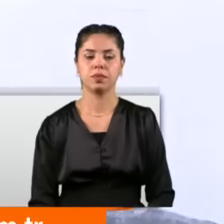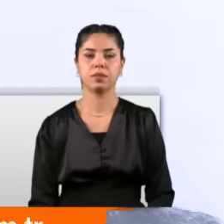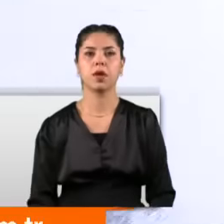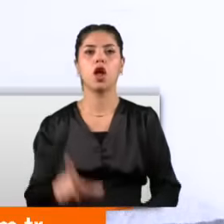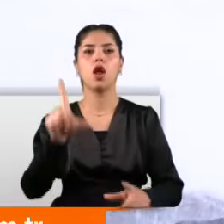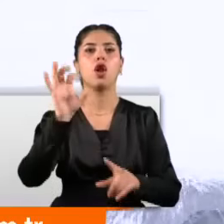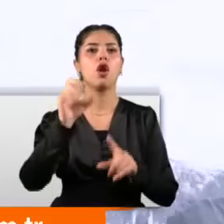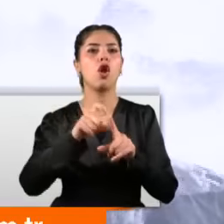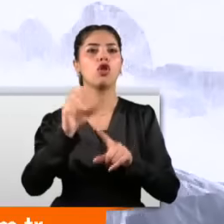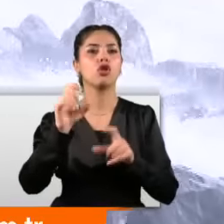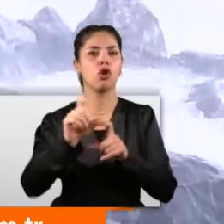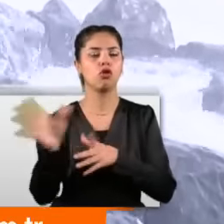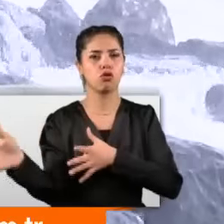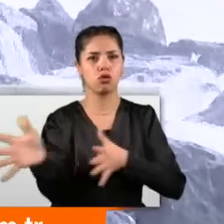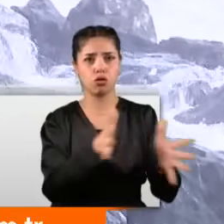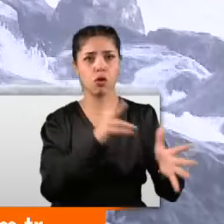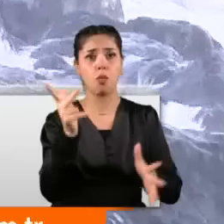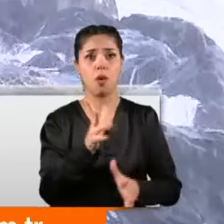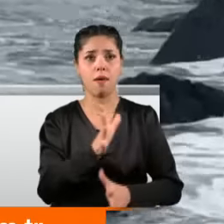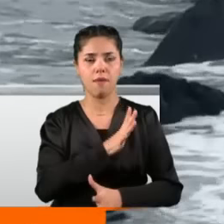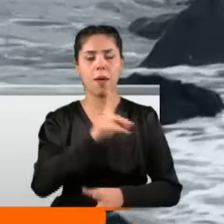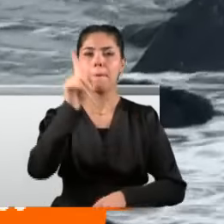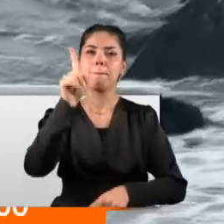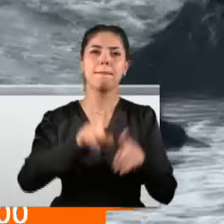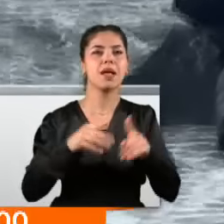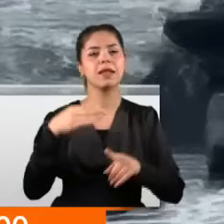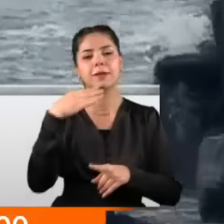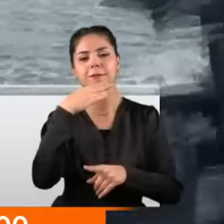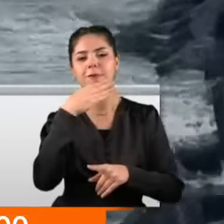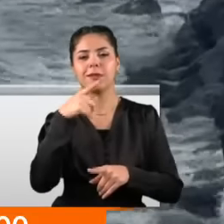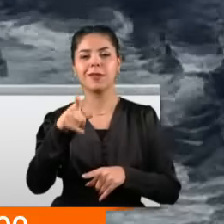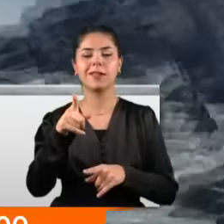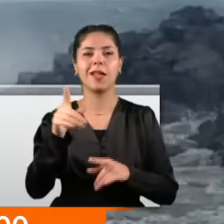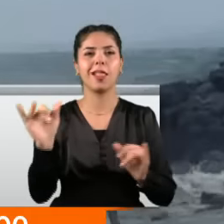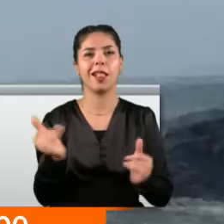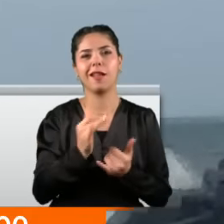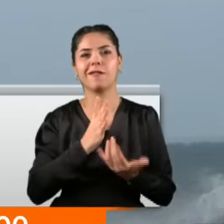Lodos tüm şiddetiyle eserken kimi bunu fırsata çevirip sörf yaptı.